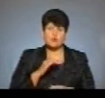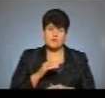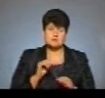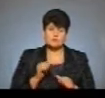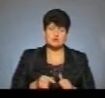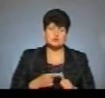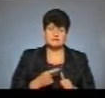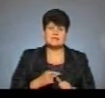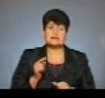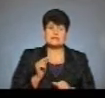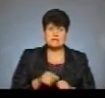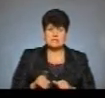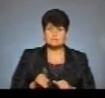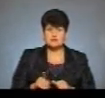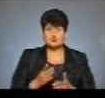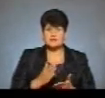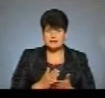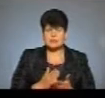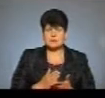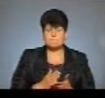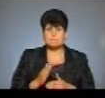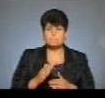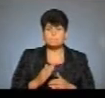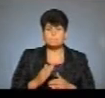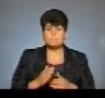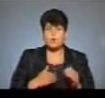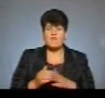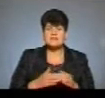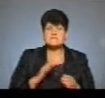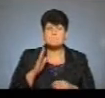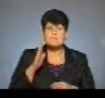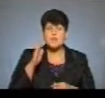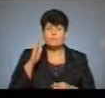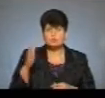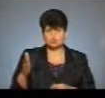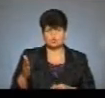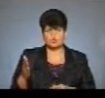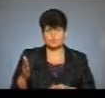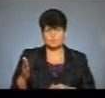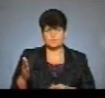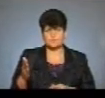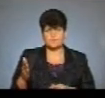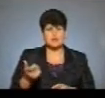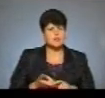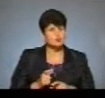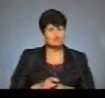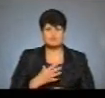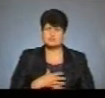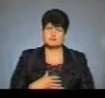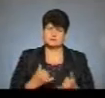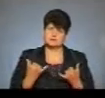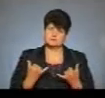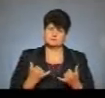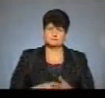назвати такими, що є професіями майбутнього, а також ті, які надзвичайно актуальні